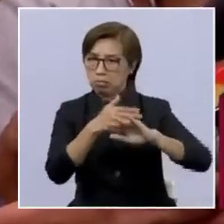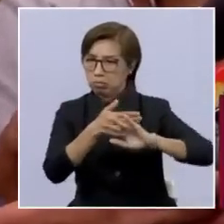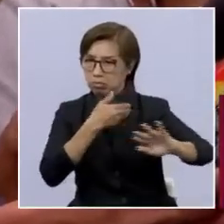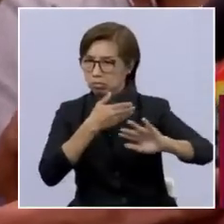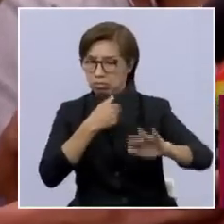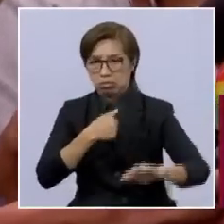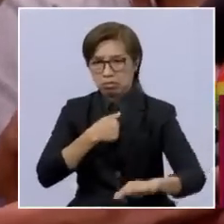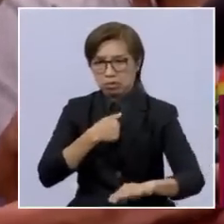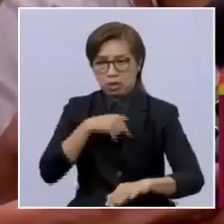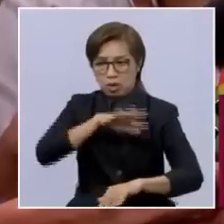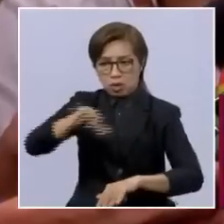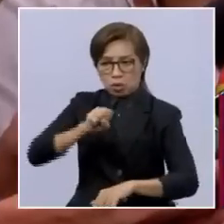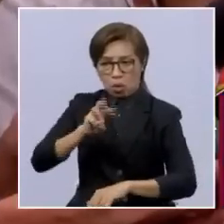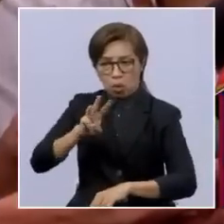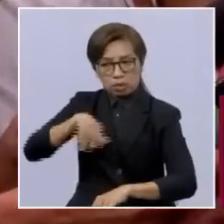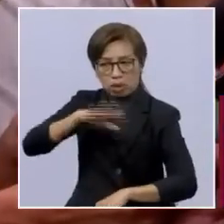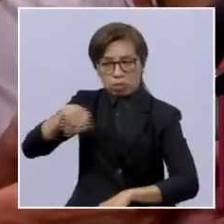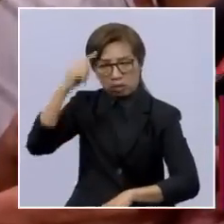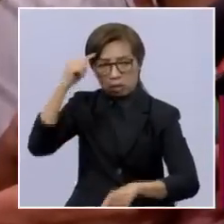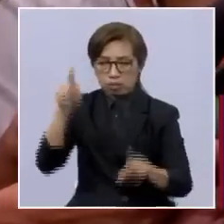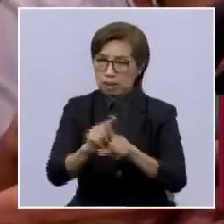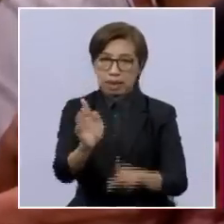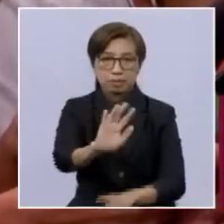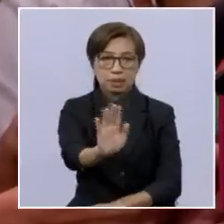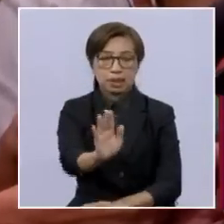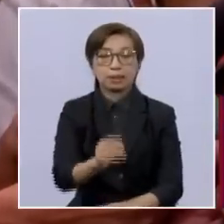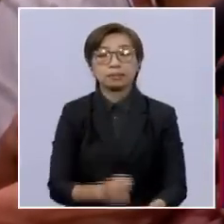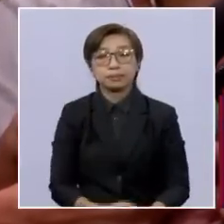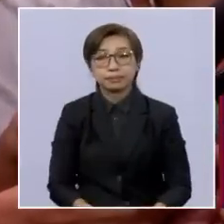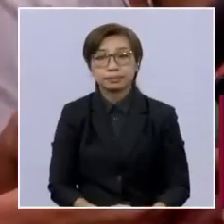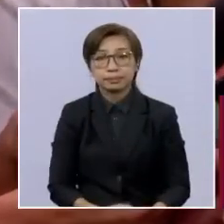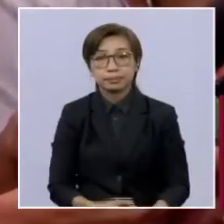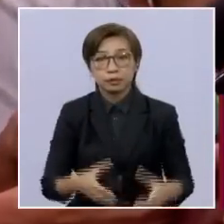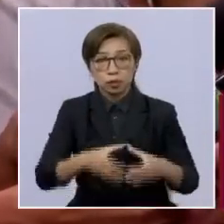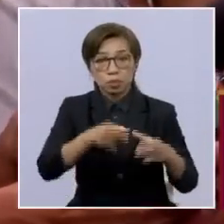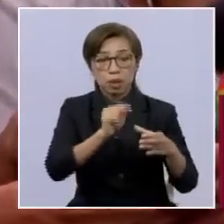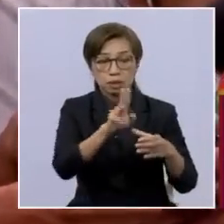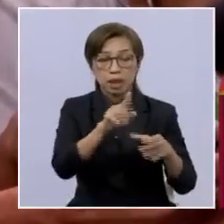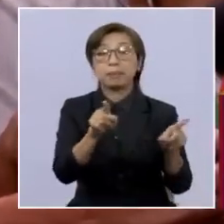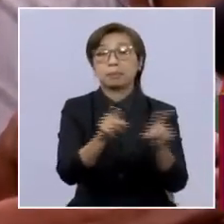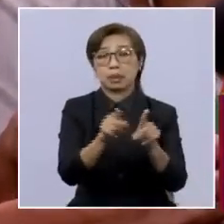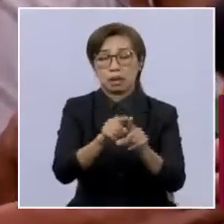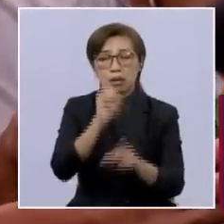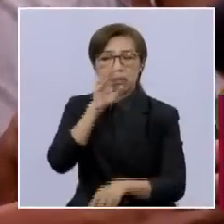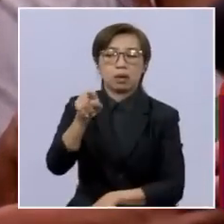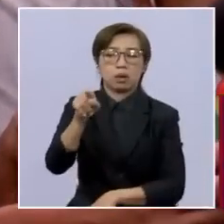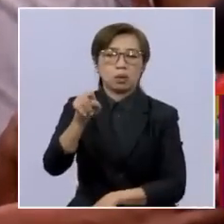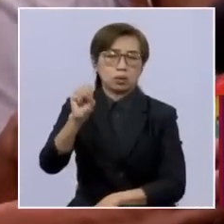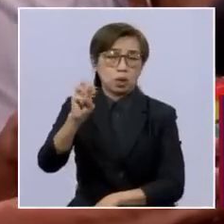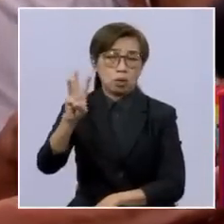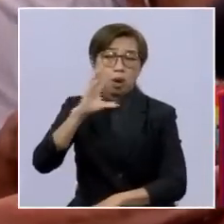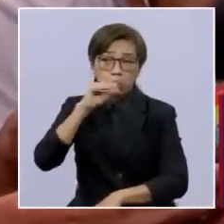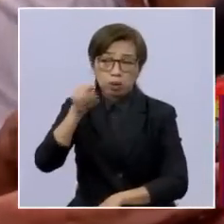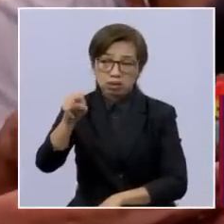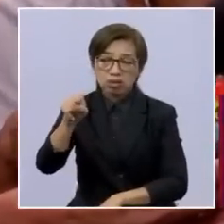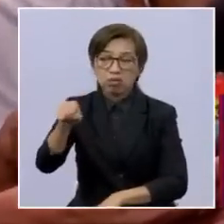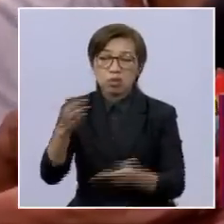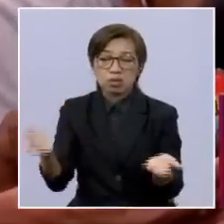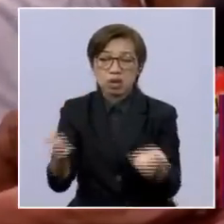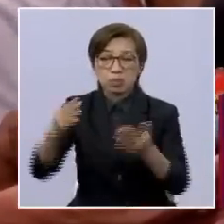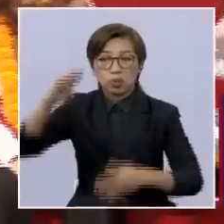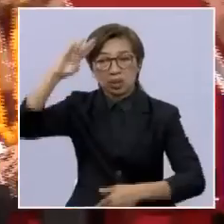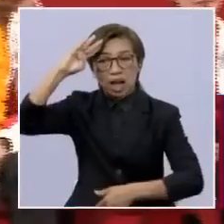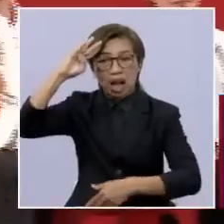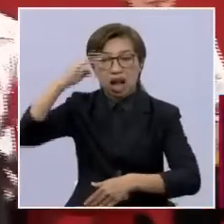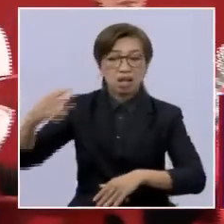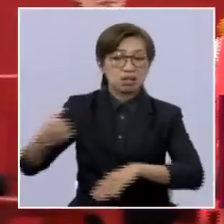ความเห็นของตัวแทนสว.ทั้งหมดซึ่งทางด้านของพรรคเพื่อไทยก็ออกมาตอบโต้อย่างรุนแรงทำนองว่าหนุนเผด็จการสืบทอดอำน